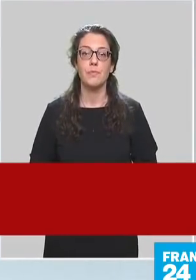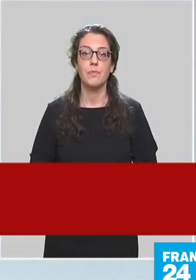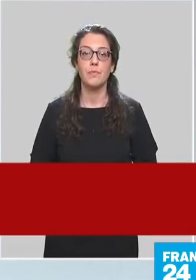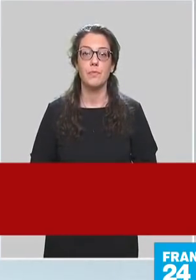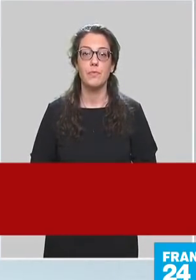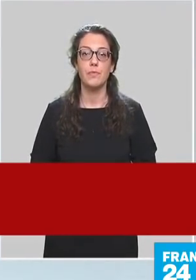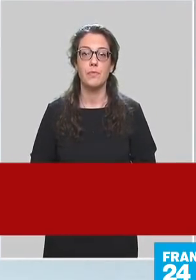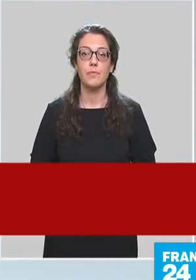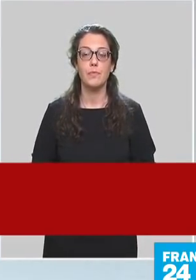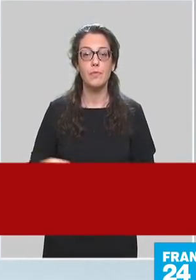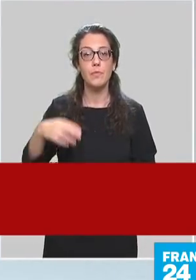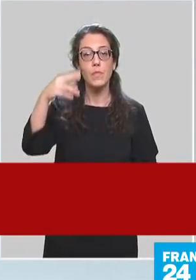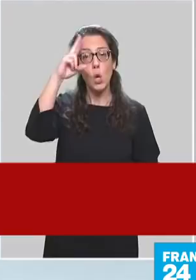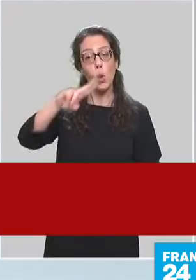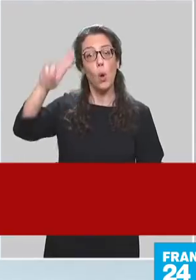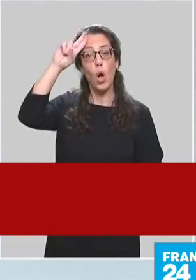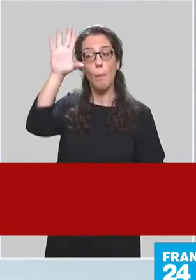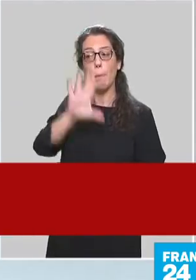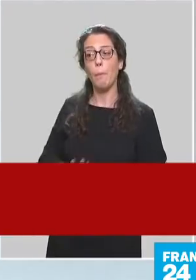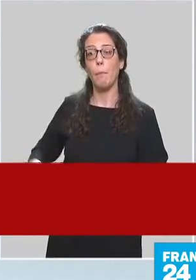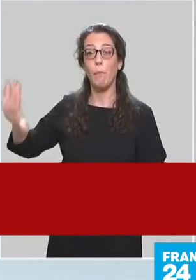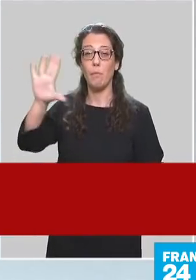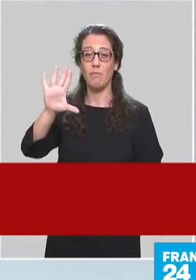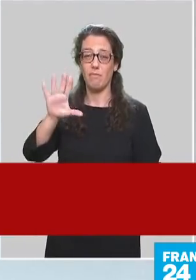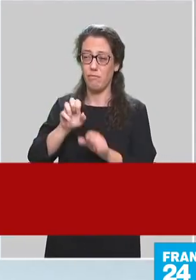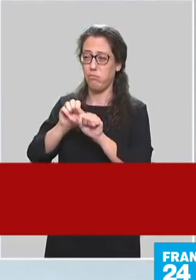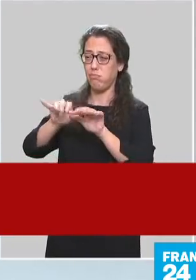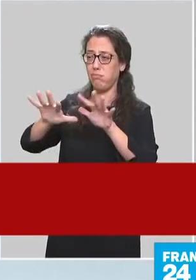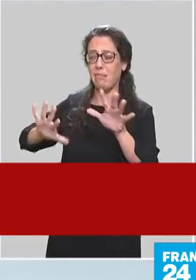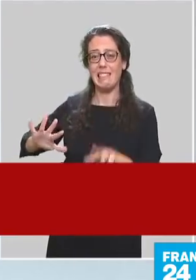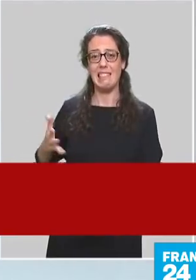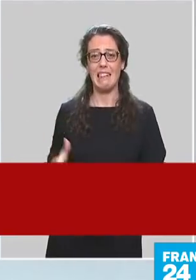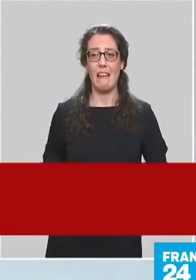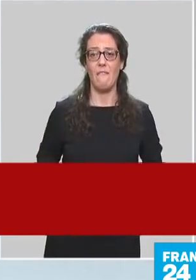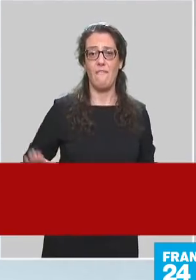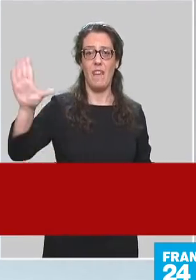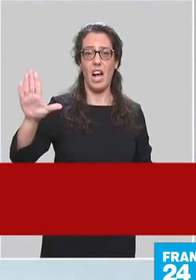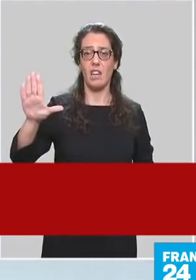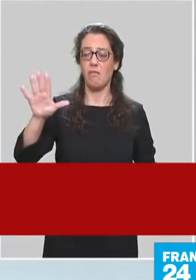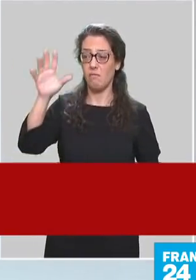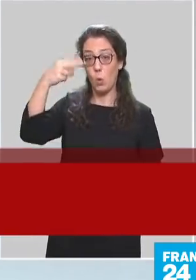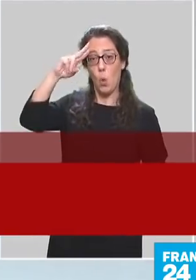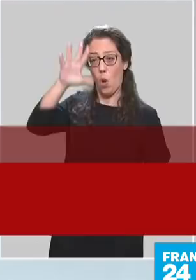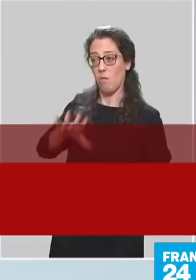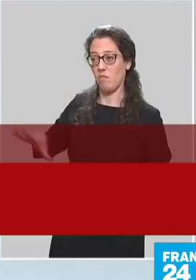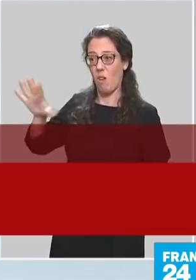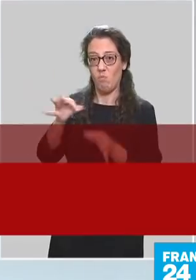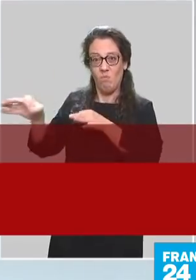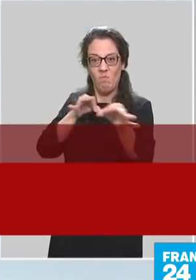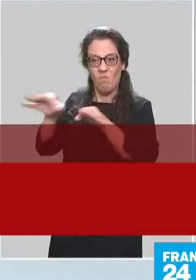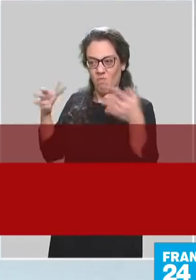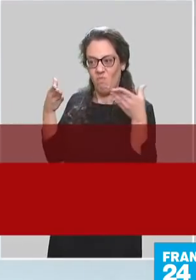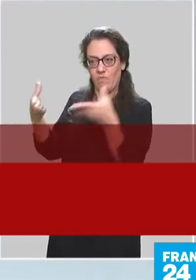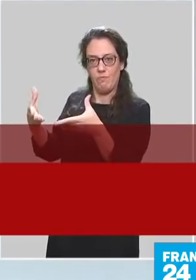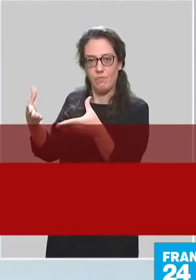L'Europe, confrontée à une importante 5e vague de Covid, est redevenue l'épicentre de la pandémie.